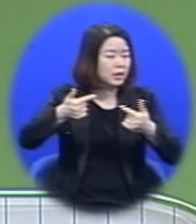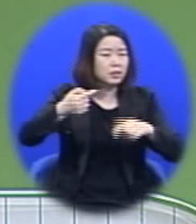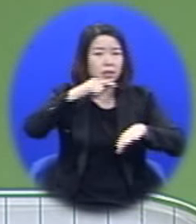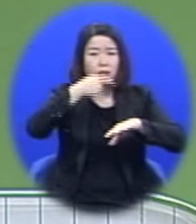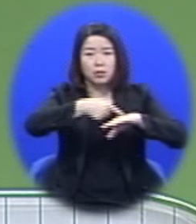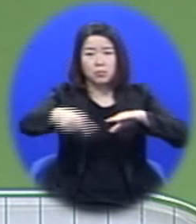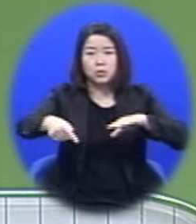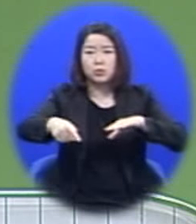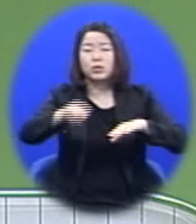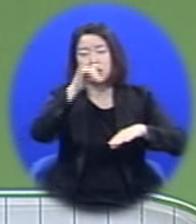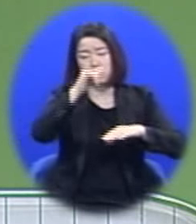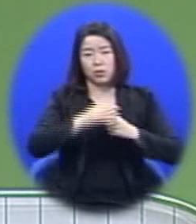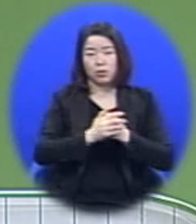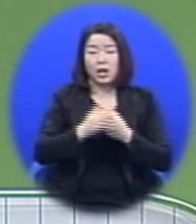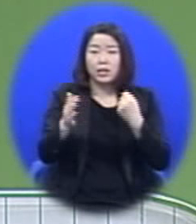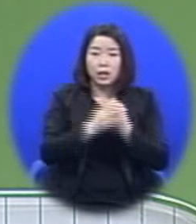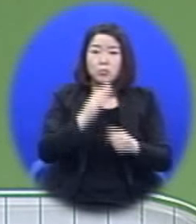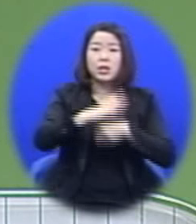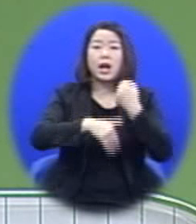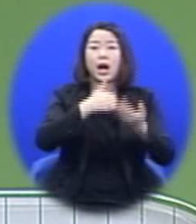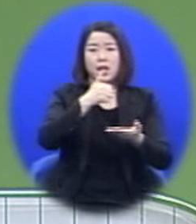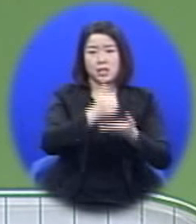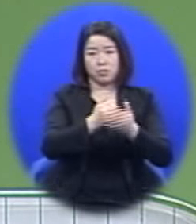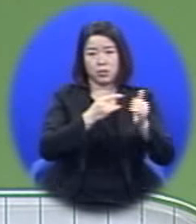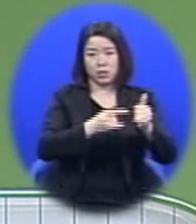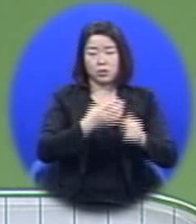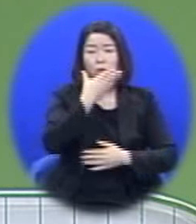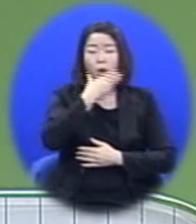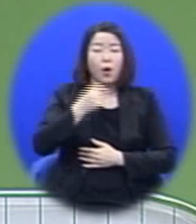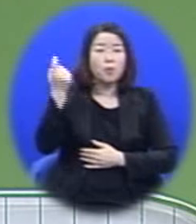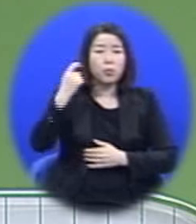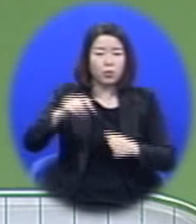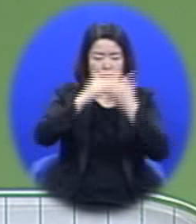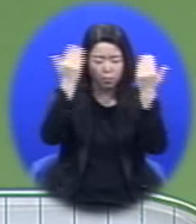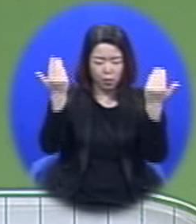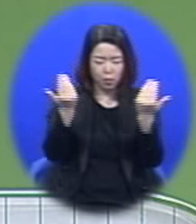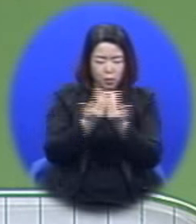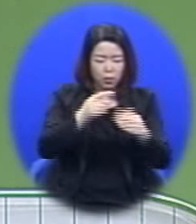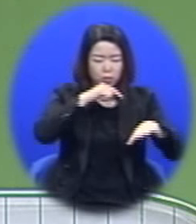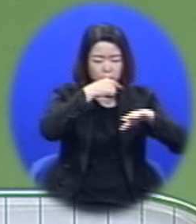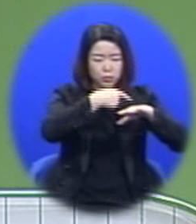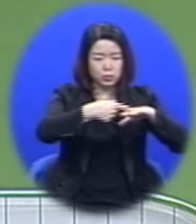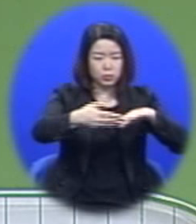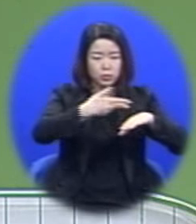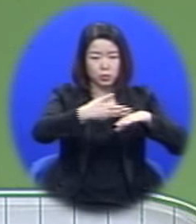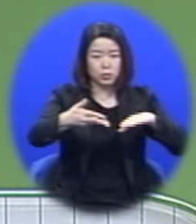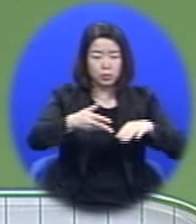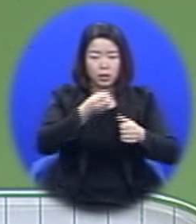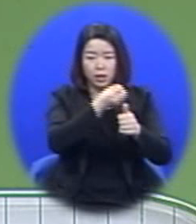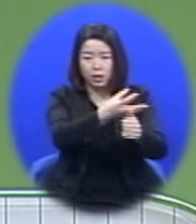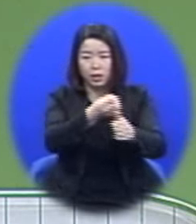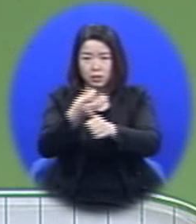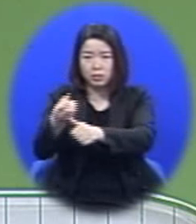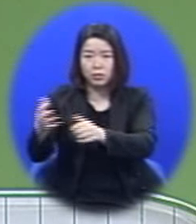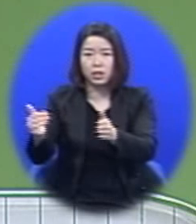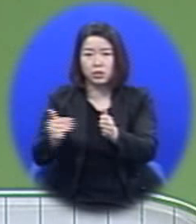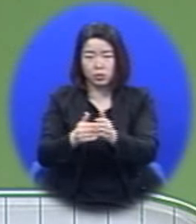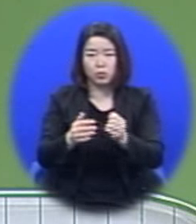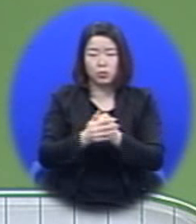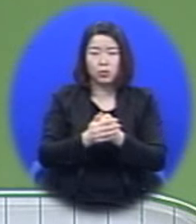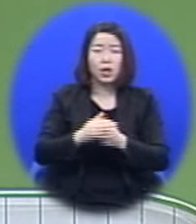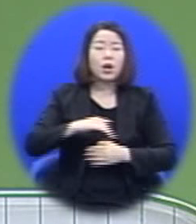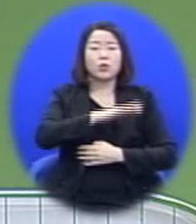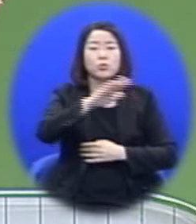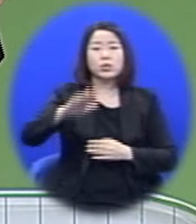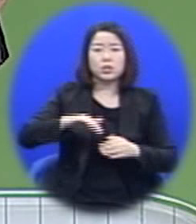있다고요. 그래서 하나님께서 복음이 모든 족속에게 전해지고 우리 주변에 구원해야 될